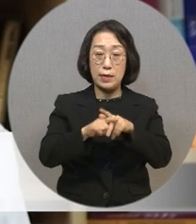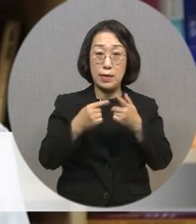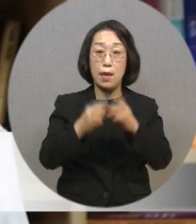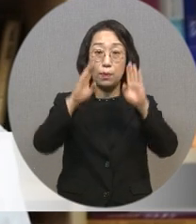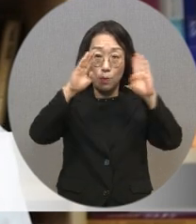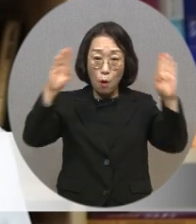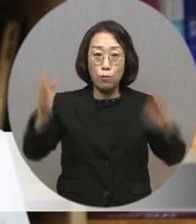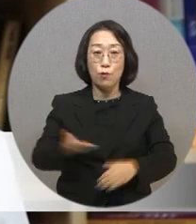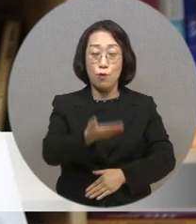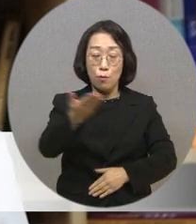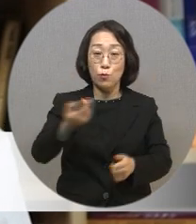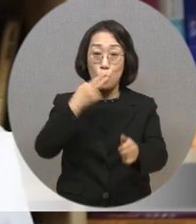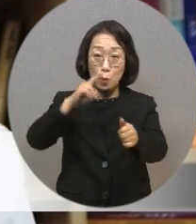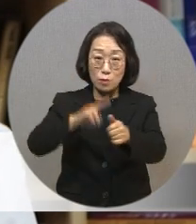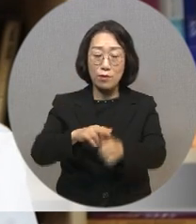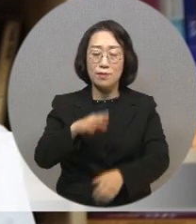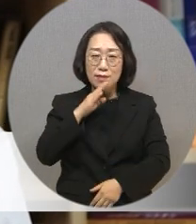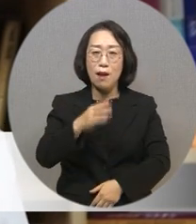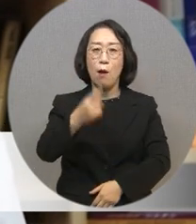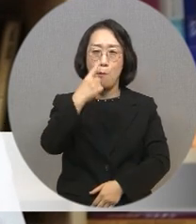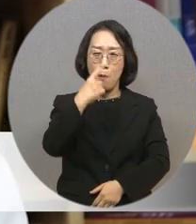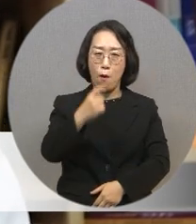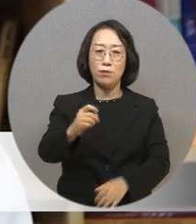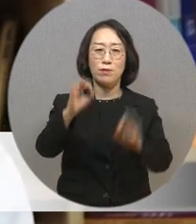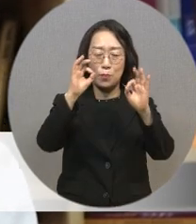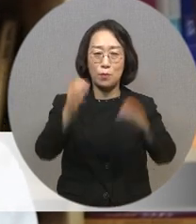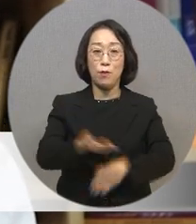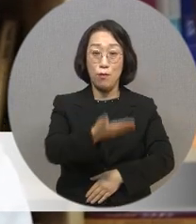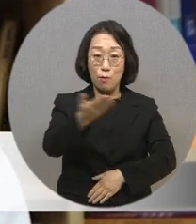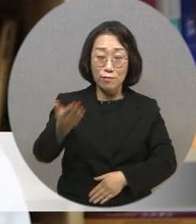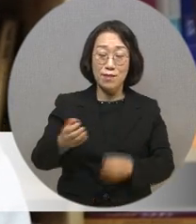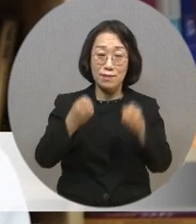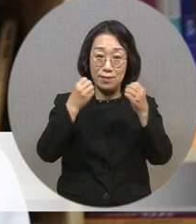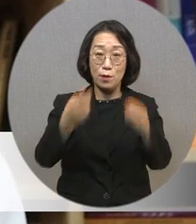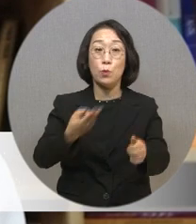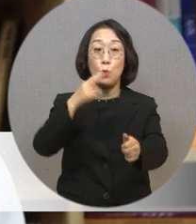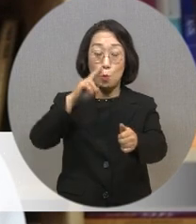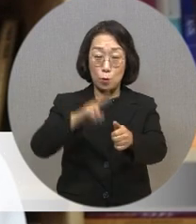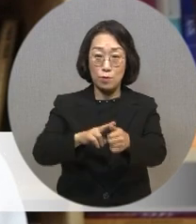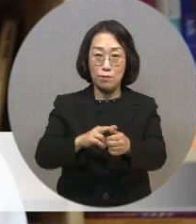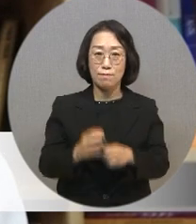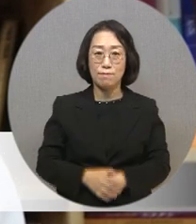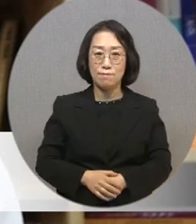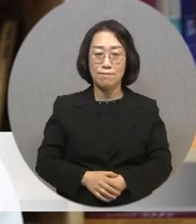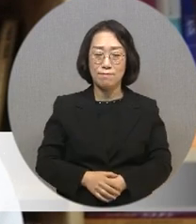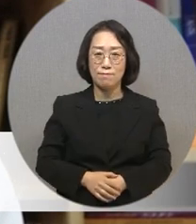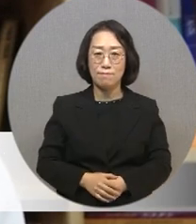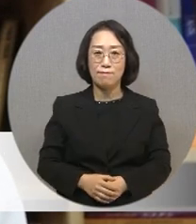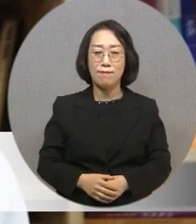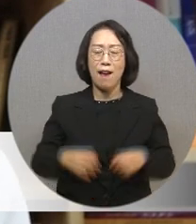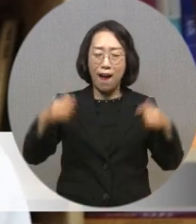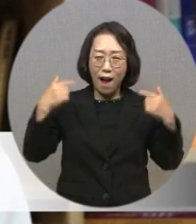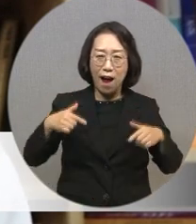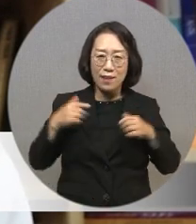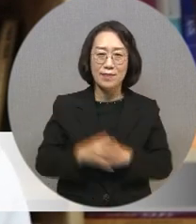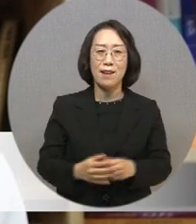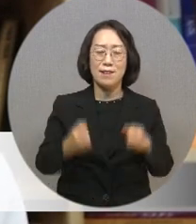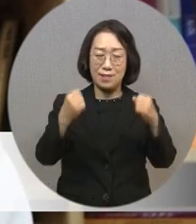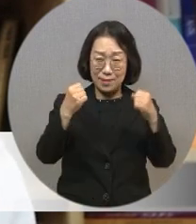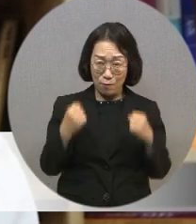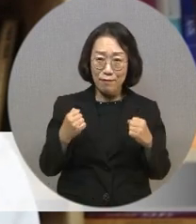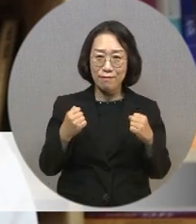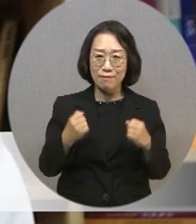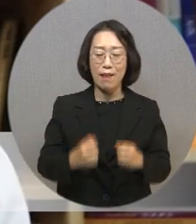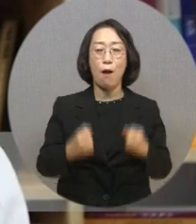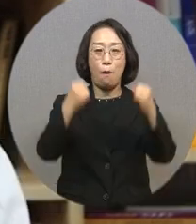넓혀가는 여러분들의 도전이 정말 멋집니다. 여러분의 새로운 도전, 힘찬 여정을 늘